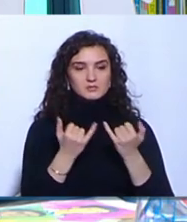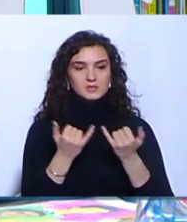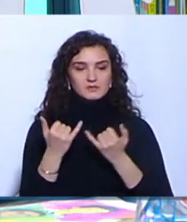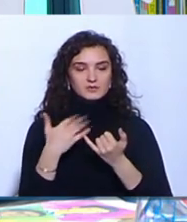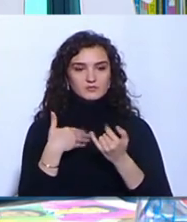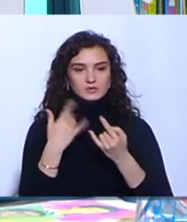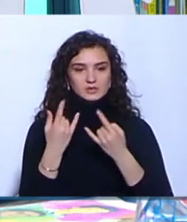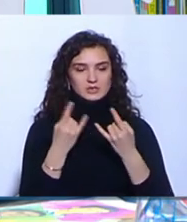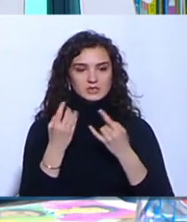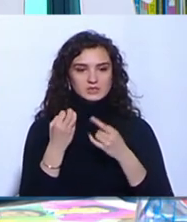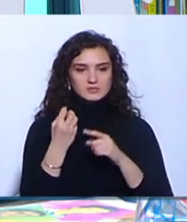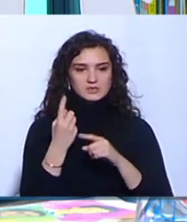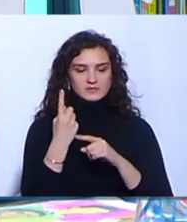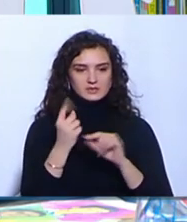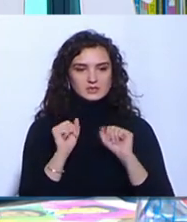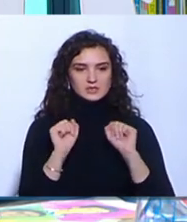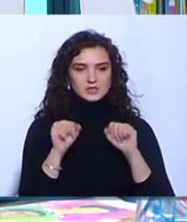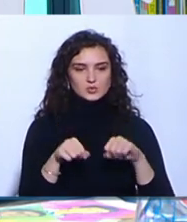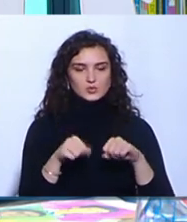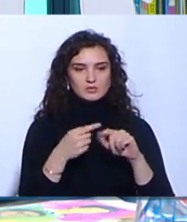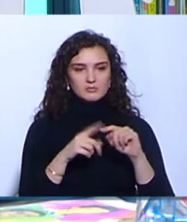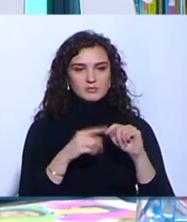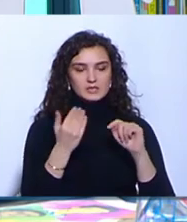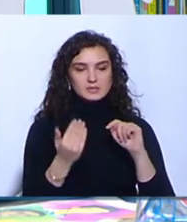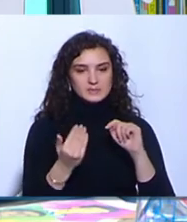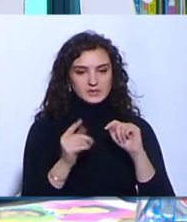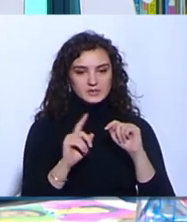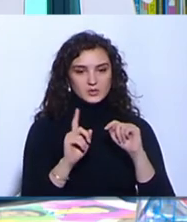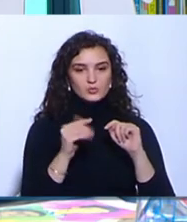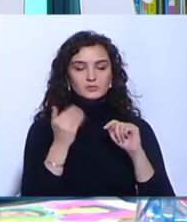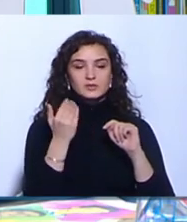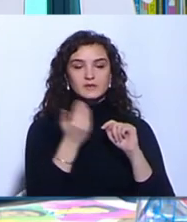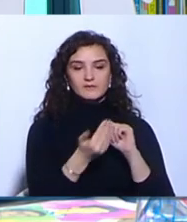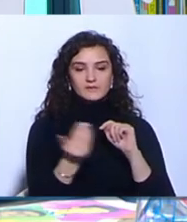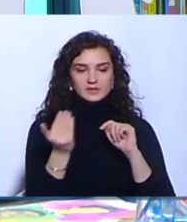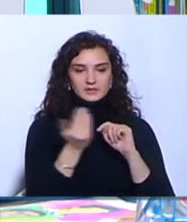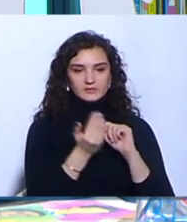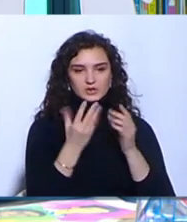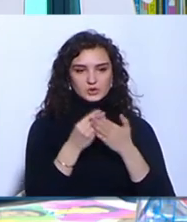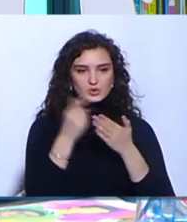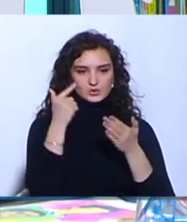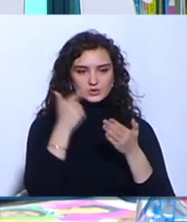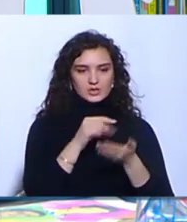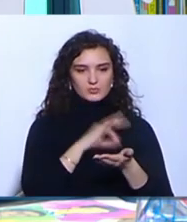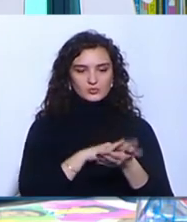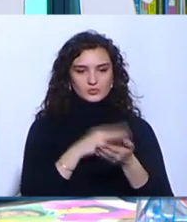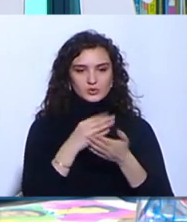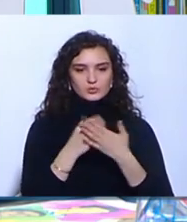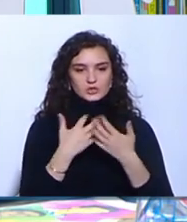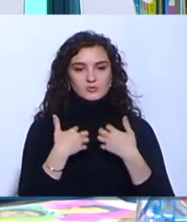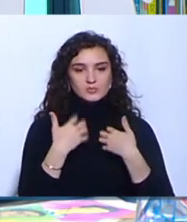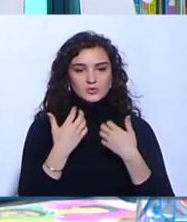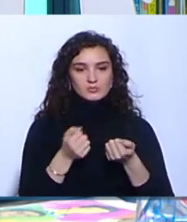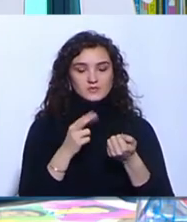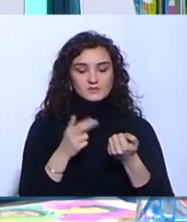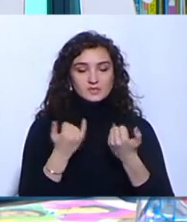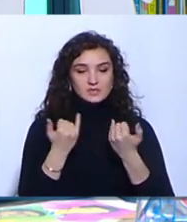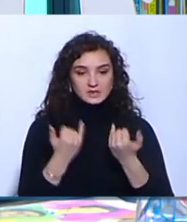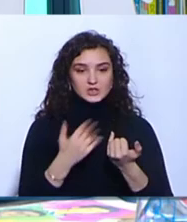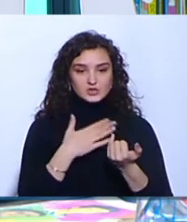ჩვენი გადაცემა კიდევ ერთი საშუალებაა იმისა, რომ თქვენი ცოდნა გამოიყენოთ თქვენი ჯანმრთელობისათვის და დღეს